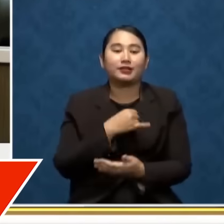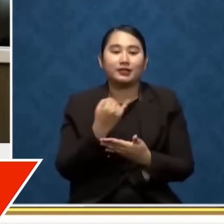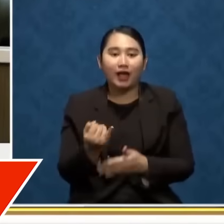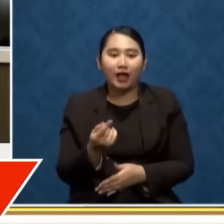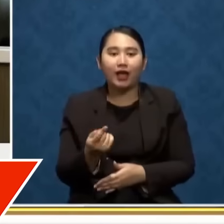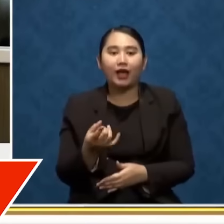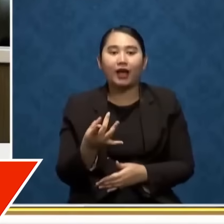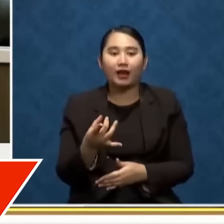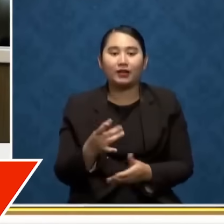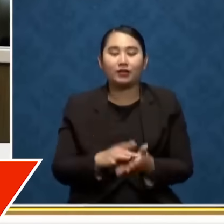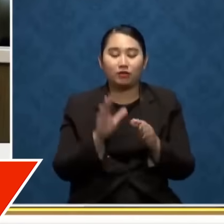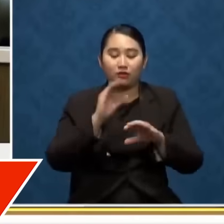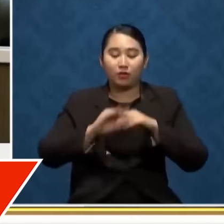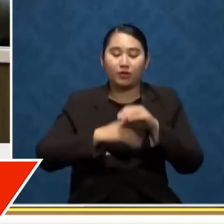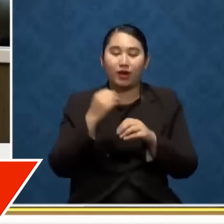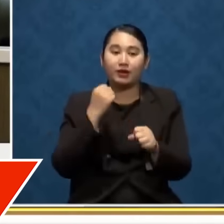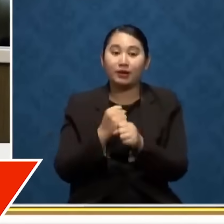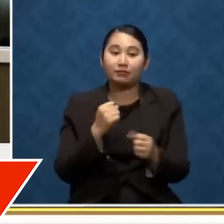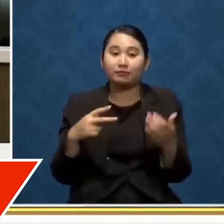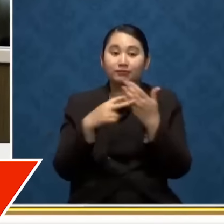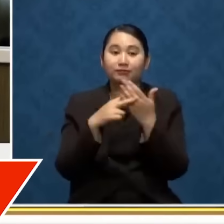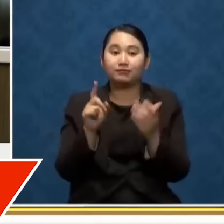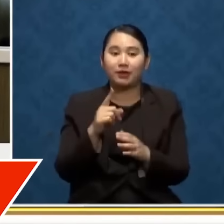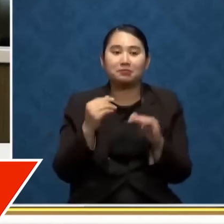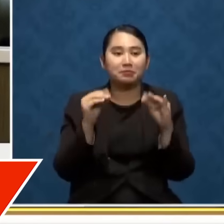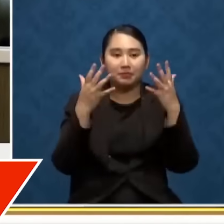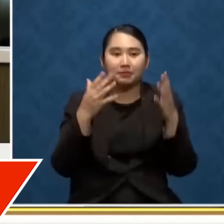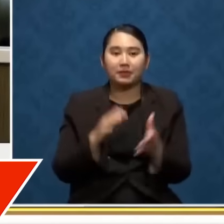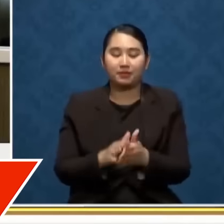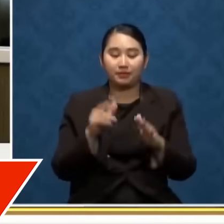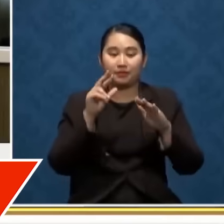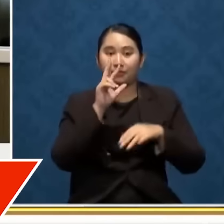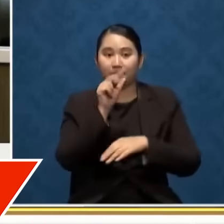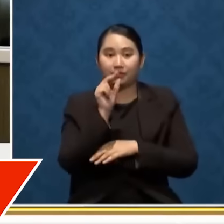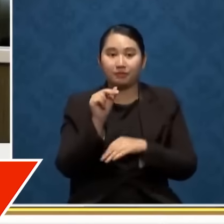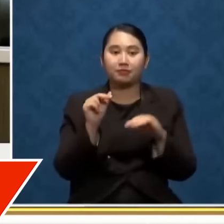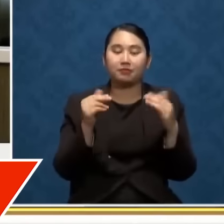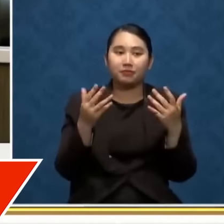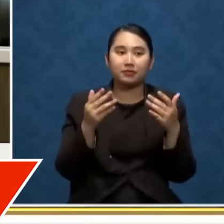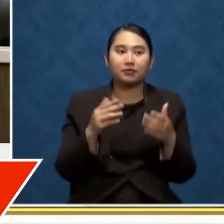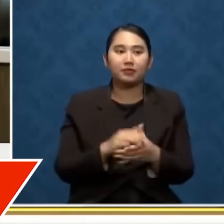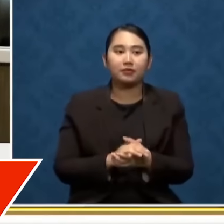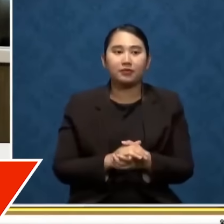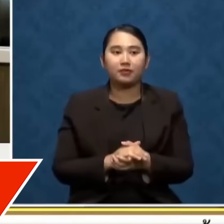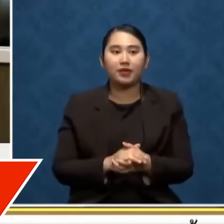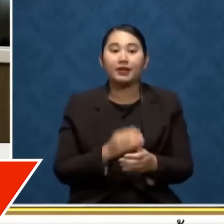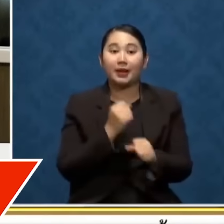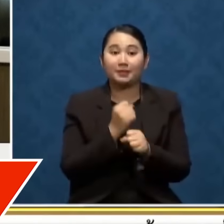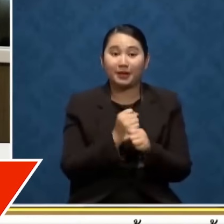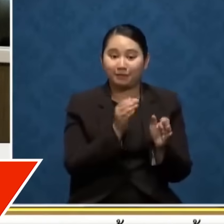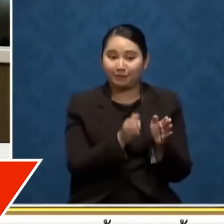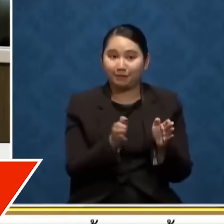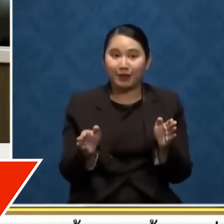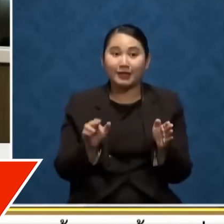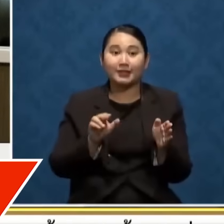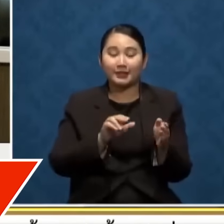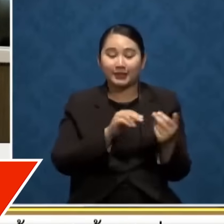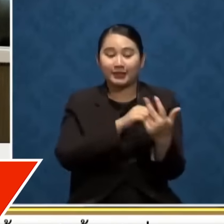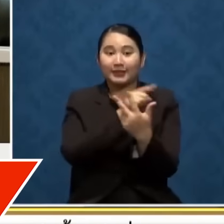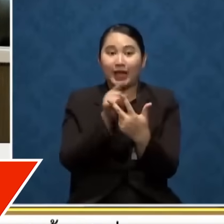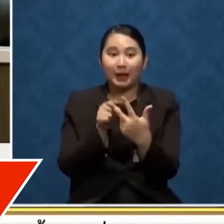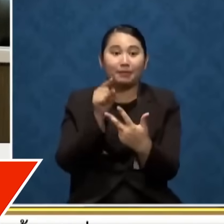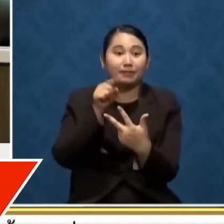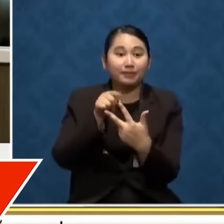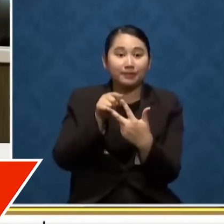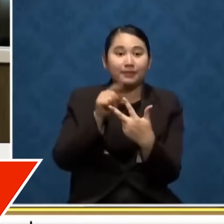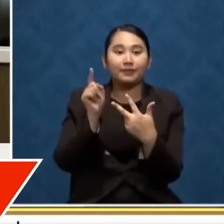ได้ชี้แจงเลยครับว่าโครงการไหนถึงไหนแล้วนะครับเรื่องขาดความโปร่งใสนะครับเรื่องของเฟส2ท่านมีทั้งหมด3เฟสตอนนี้ท่านกำลังเฟสที่3เฟส